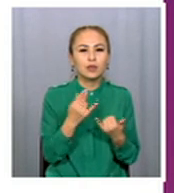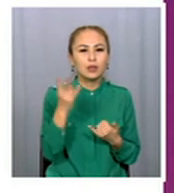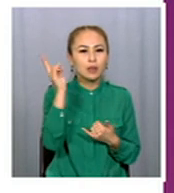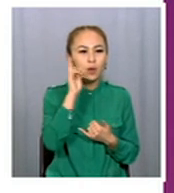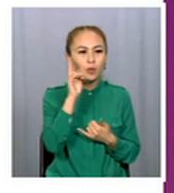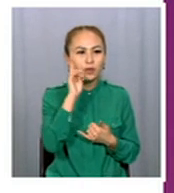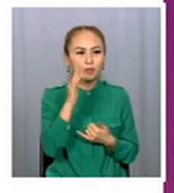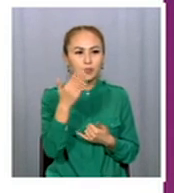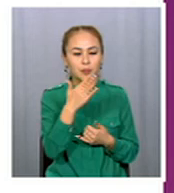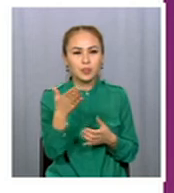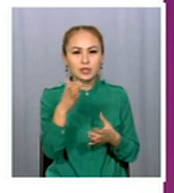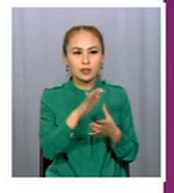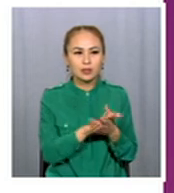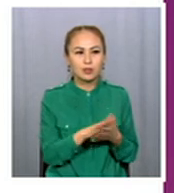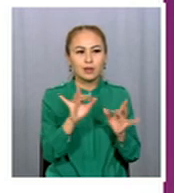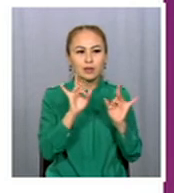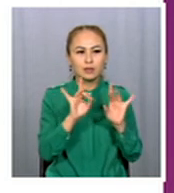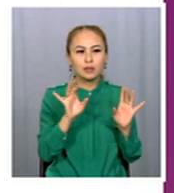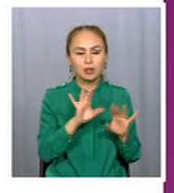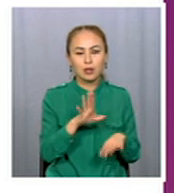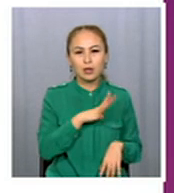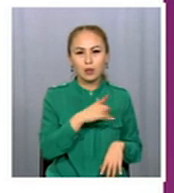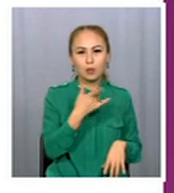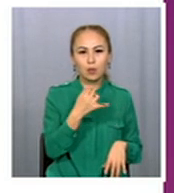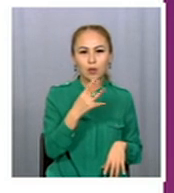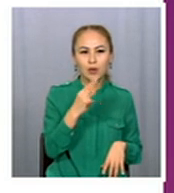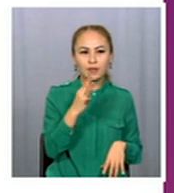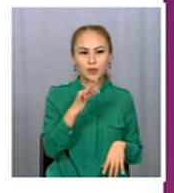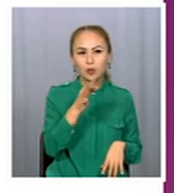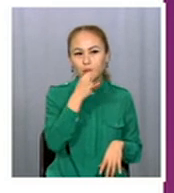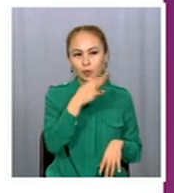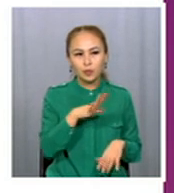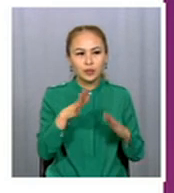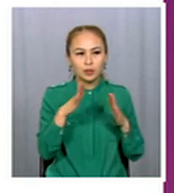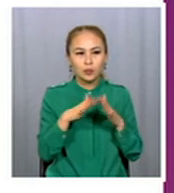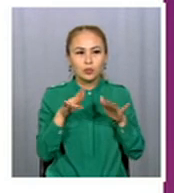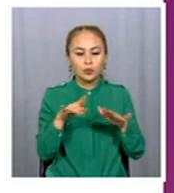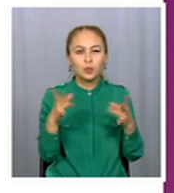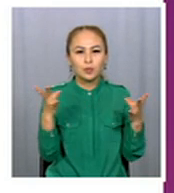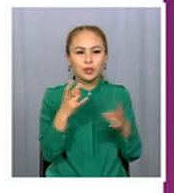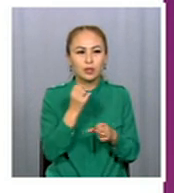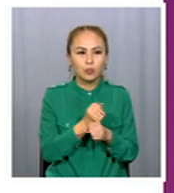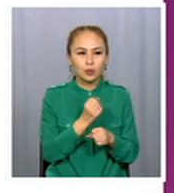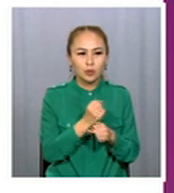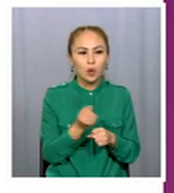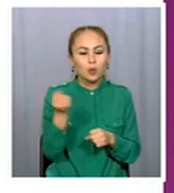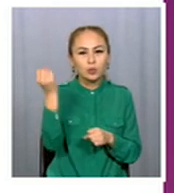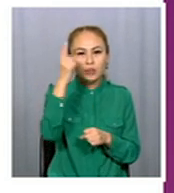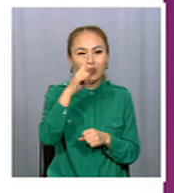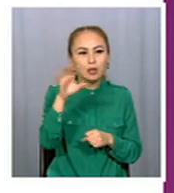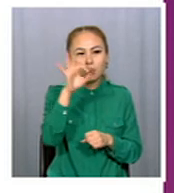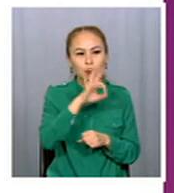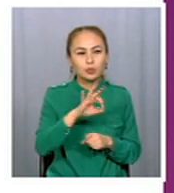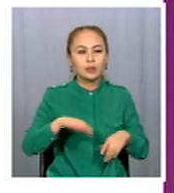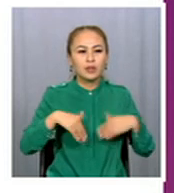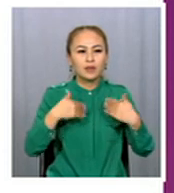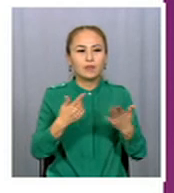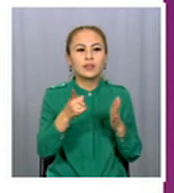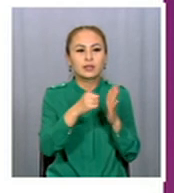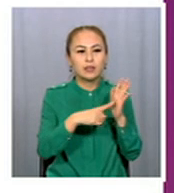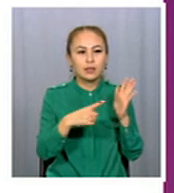мы познакомились с рассказом Виктора Голявкина «В любом деле нужно уметь работать». Узнали об